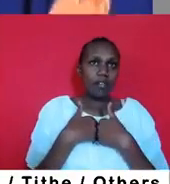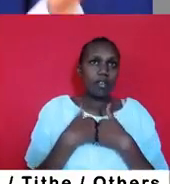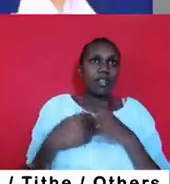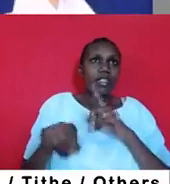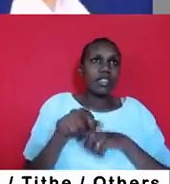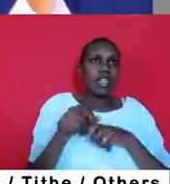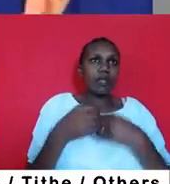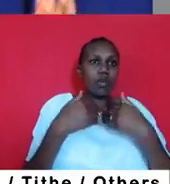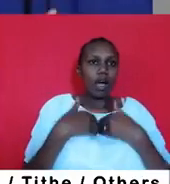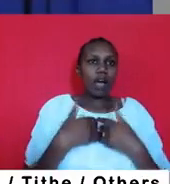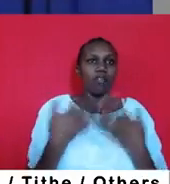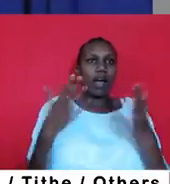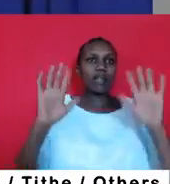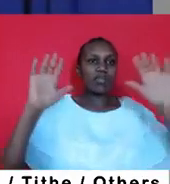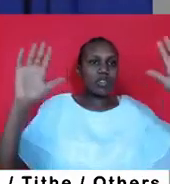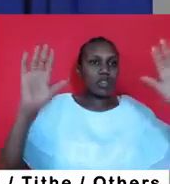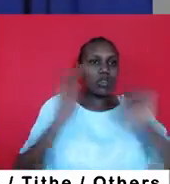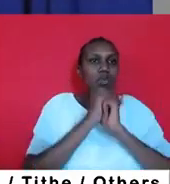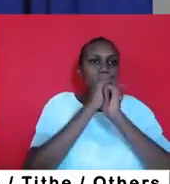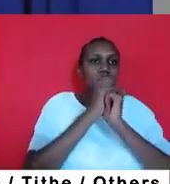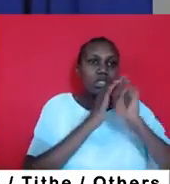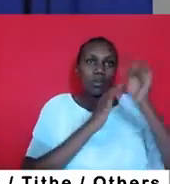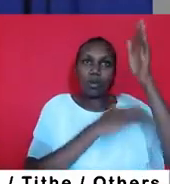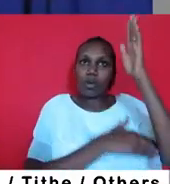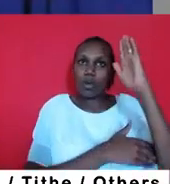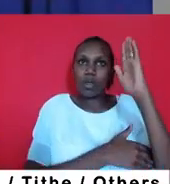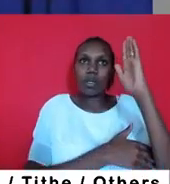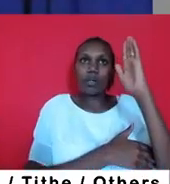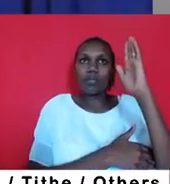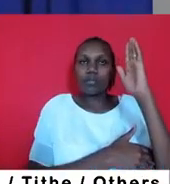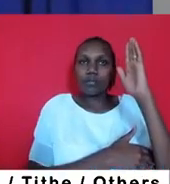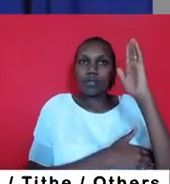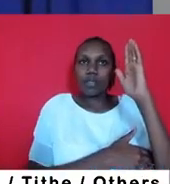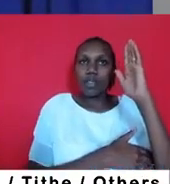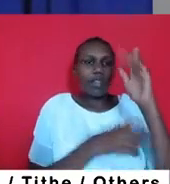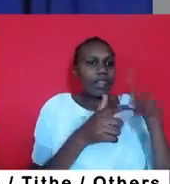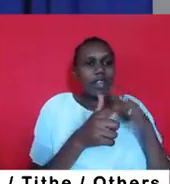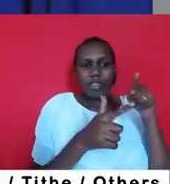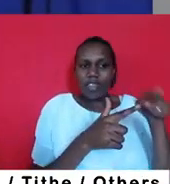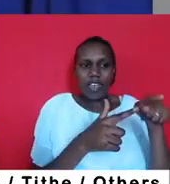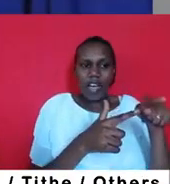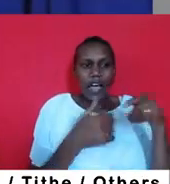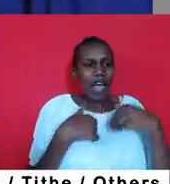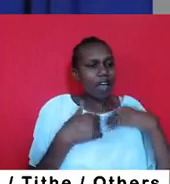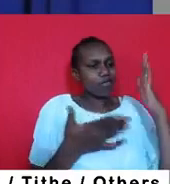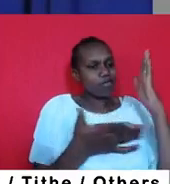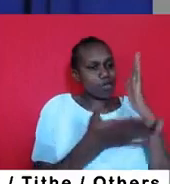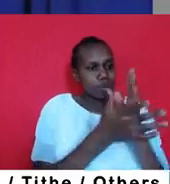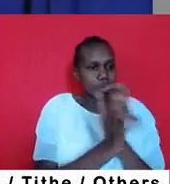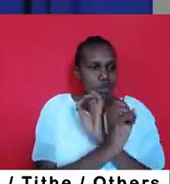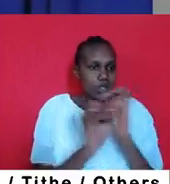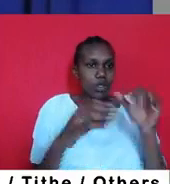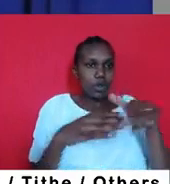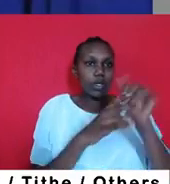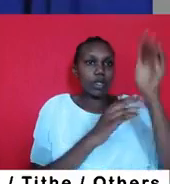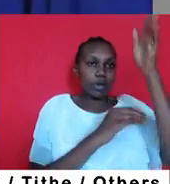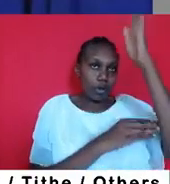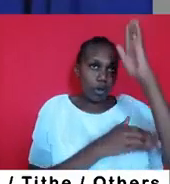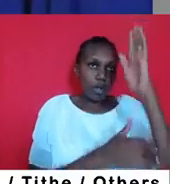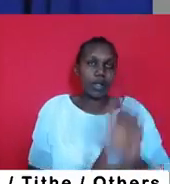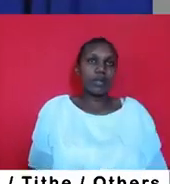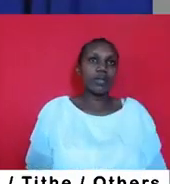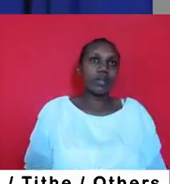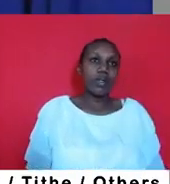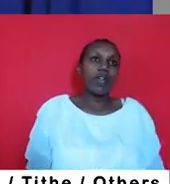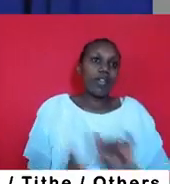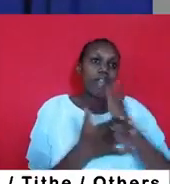Wakati umechukua mikono yako na kumwabudu Mungu, hapo hakuna ukweli mbele za Mungu.